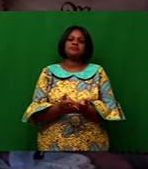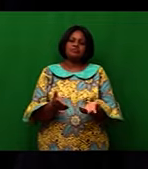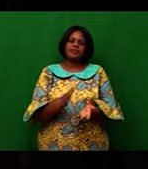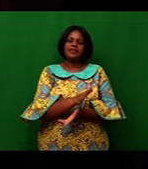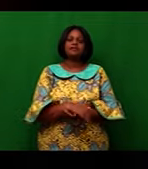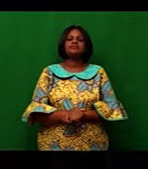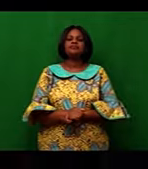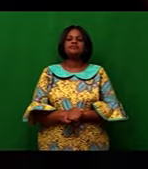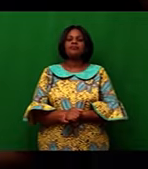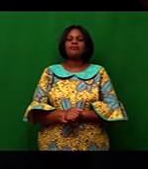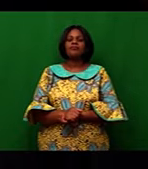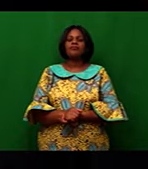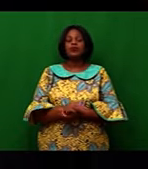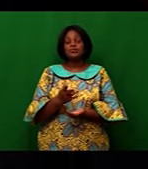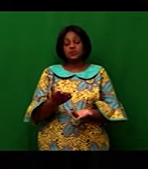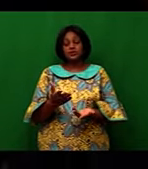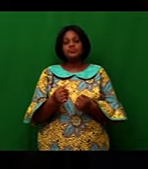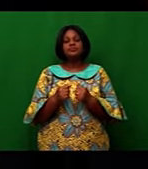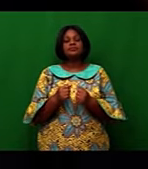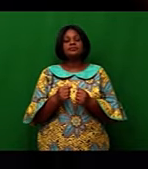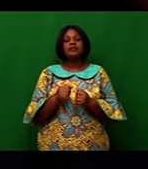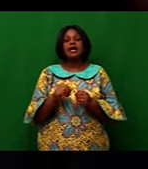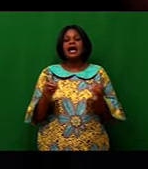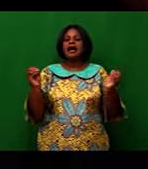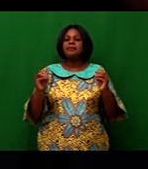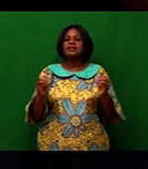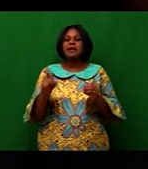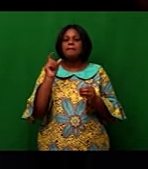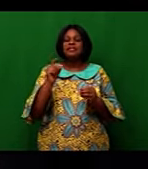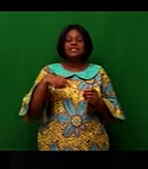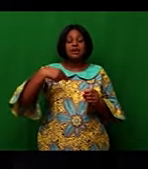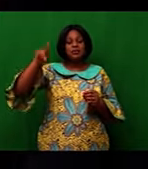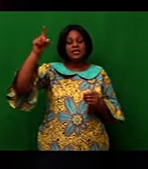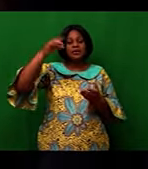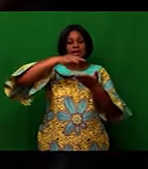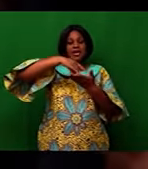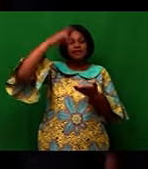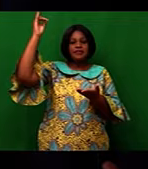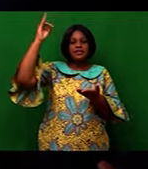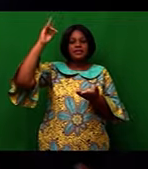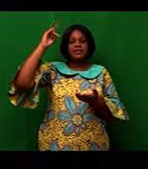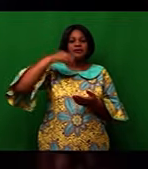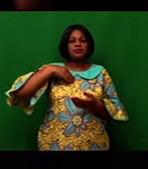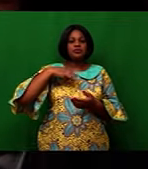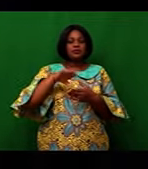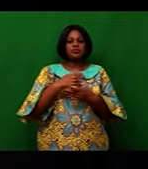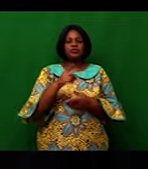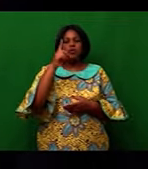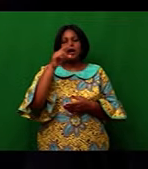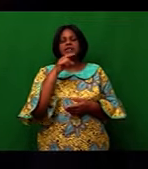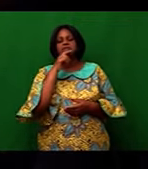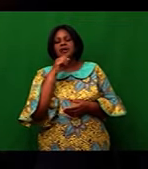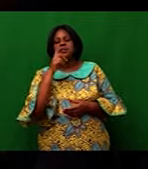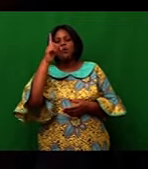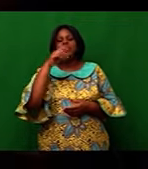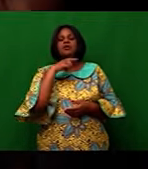yenyu. Patope goma pano dai. Hakuna munhu asingadikinda kuna mwari achiita murume 1, mukadzi 1. Asi